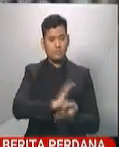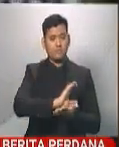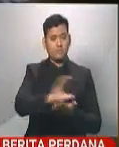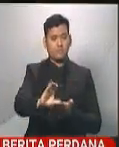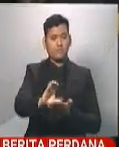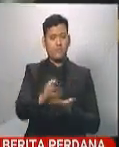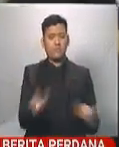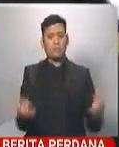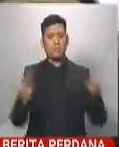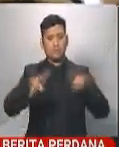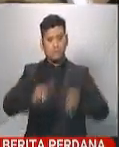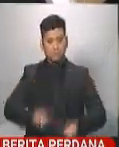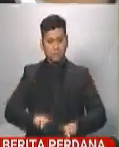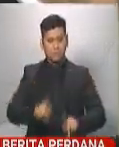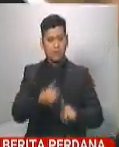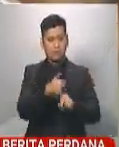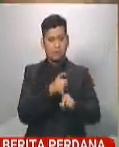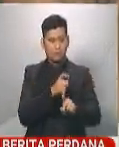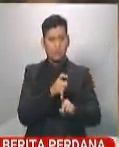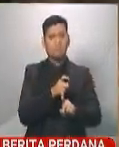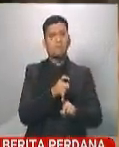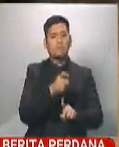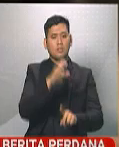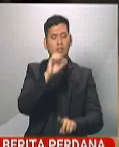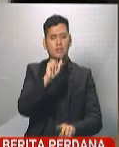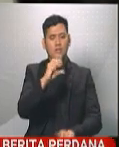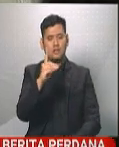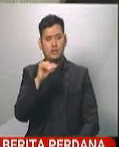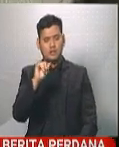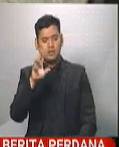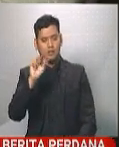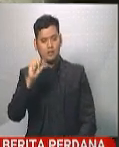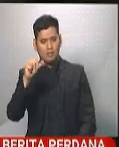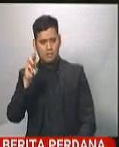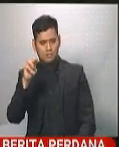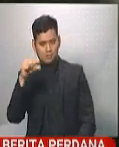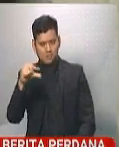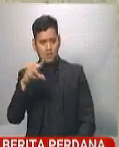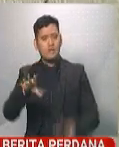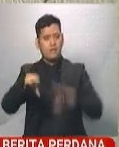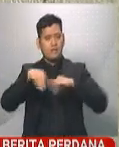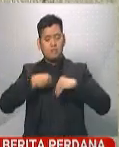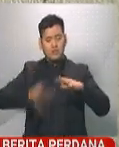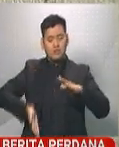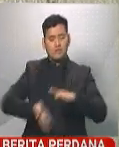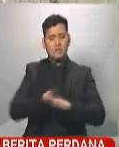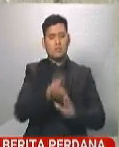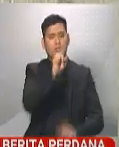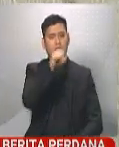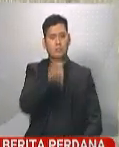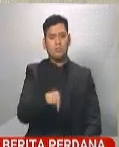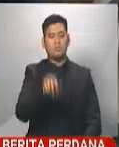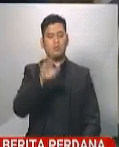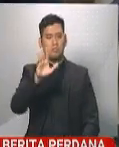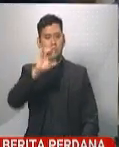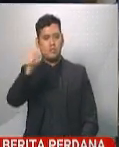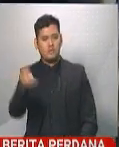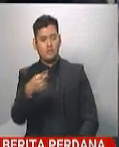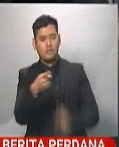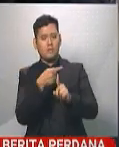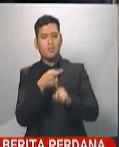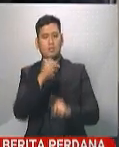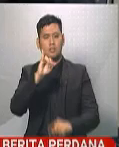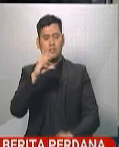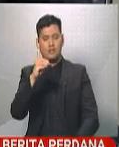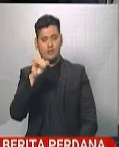Jepak Holdings Yang Berhad, Saidi Abang Samsudin, dan menerima rasuah sebanyak RM1.5 juta ringgit dari Saidi. Dia